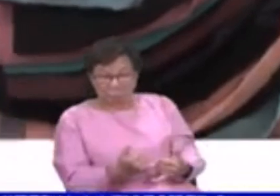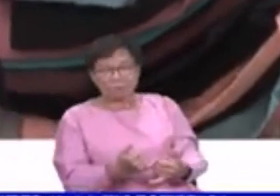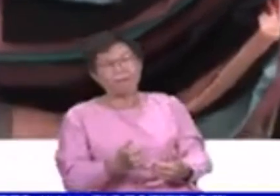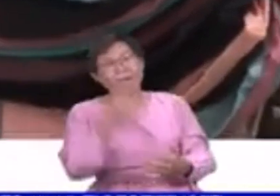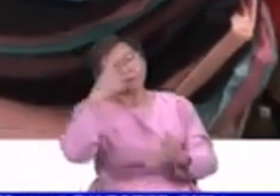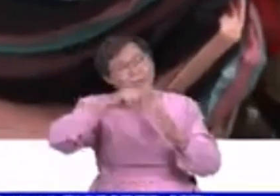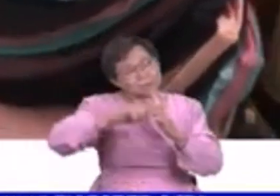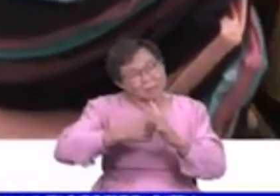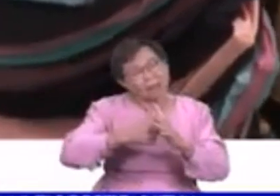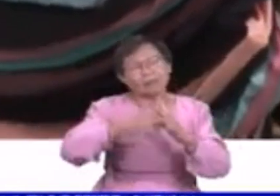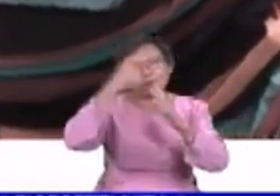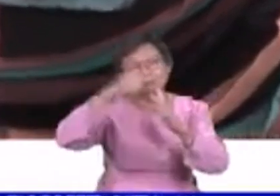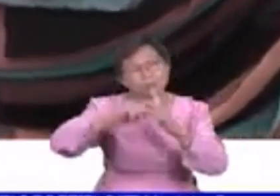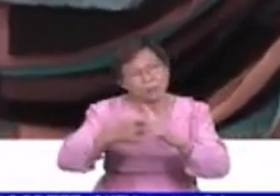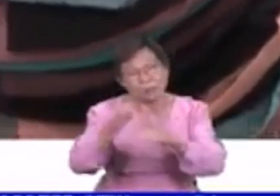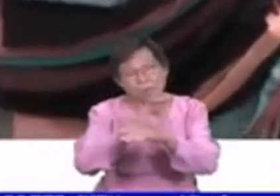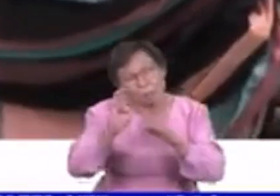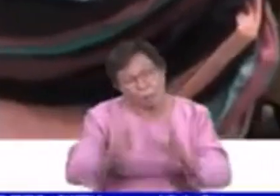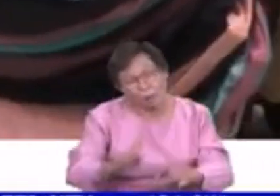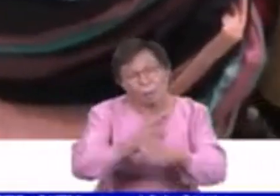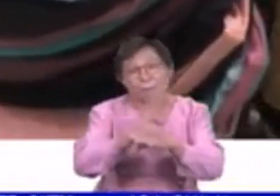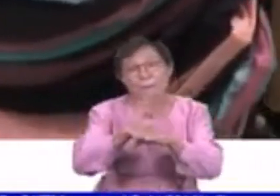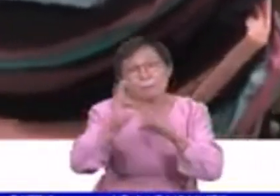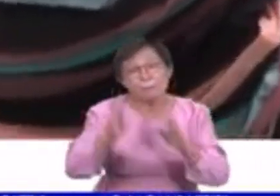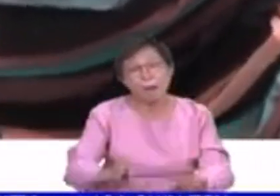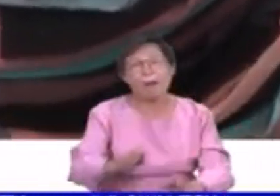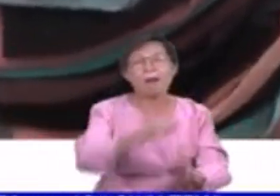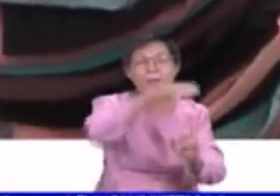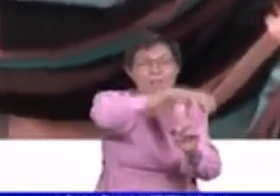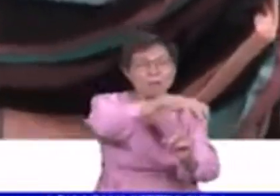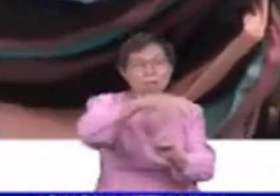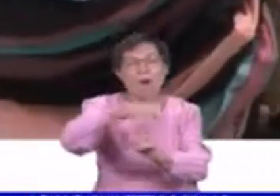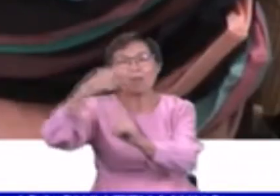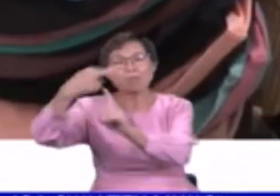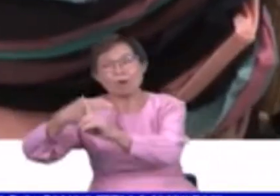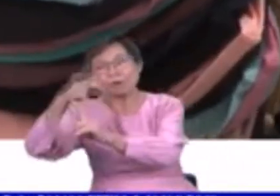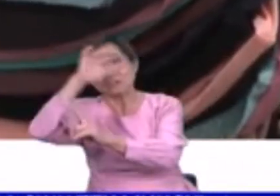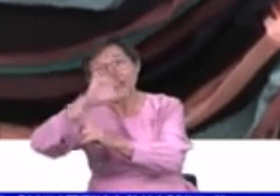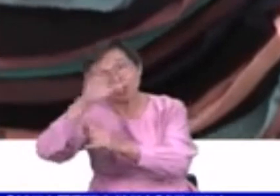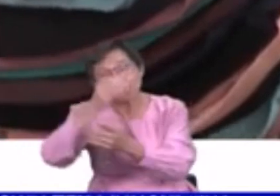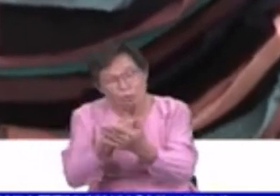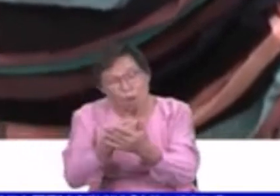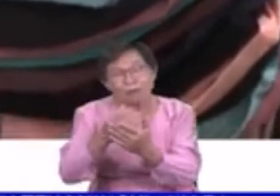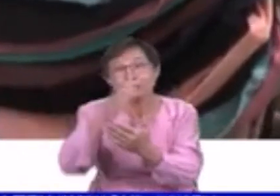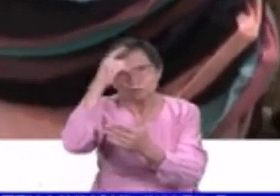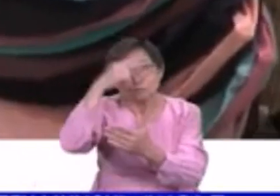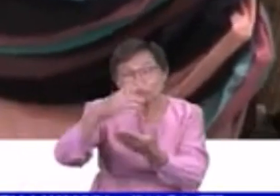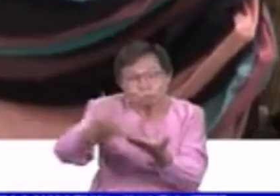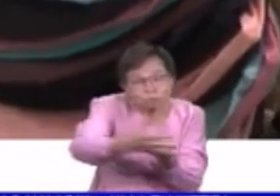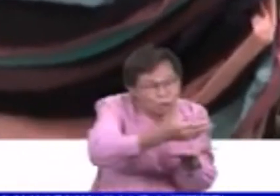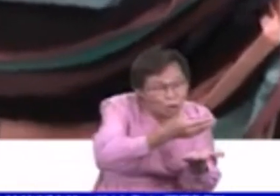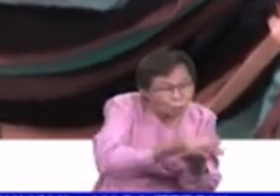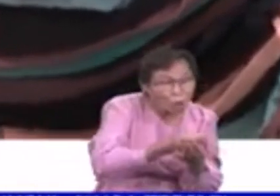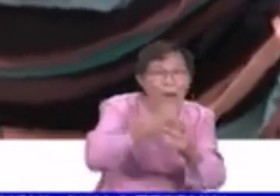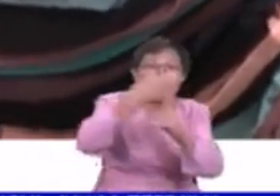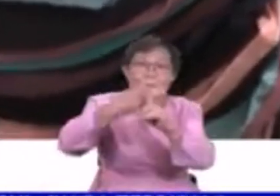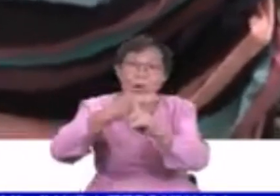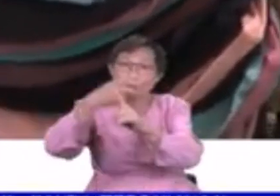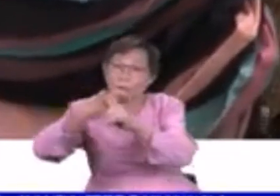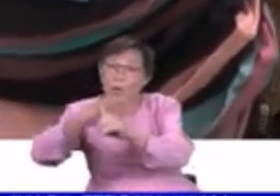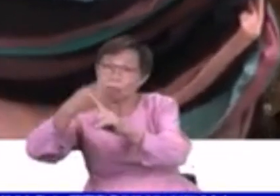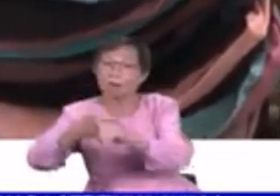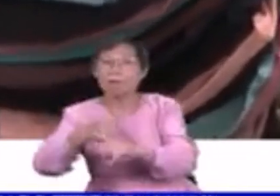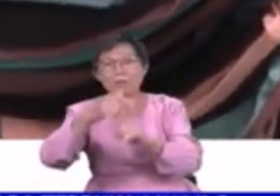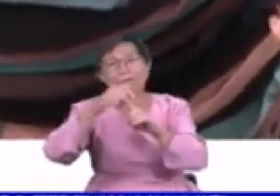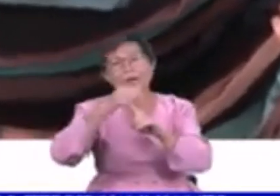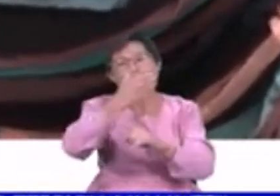bernafaslah untuk para peniaga penjaja bazar Ramadan untuk cari rezeki dalam bulan puasa. Sebab waktu bulan puasa ni kebanyakannya diorang